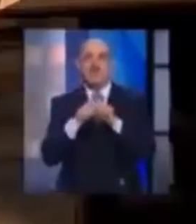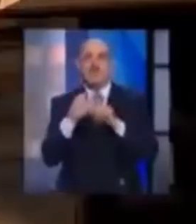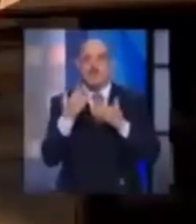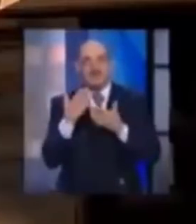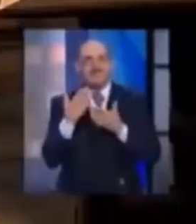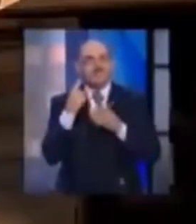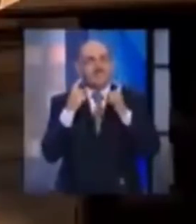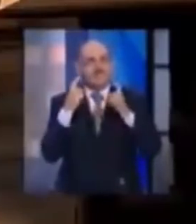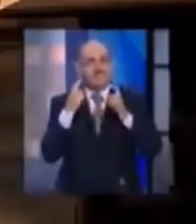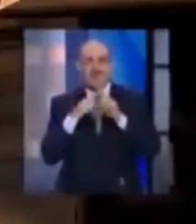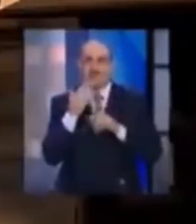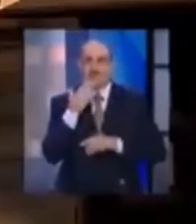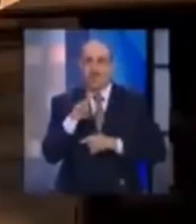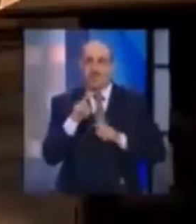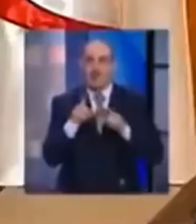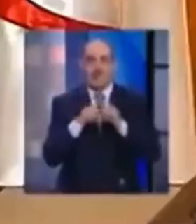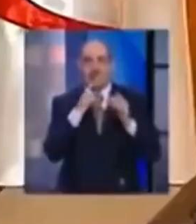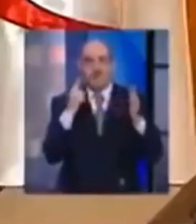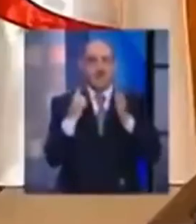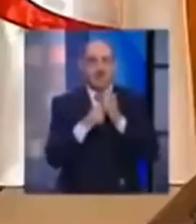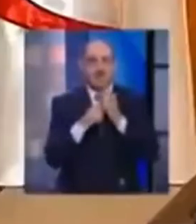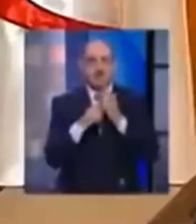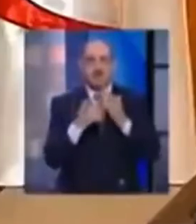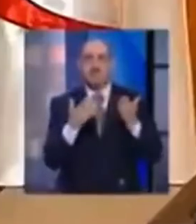ارتأينا برلماننا مثلا قررت